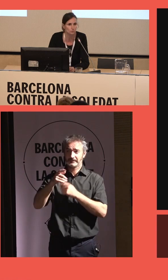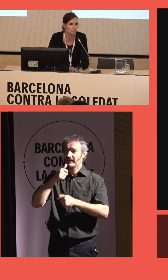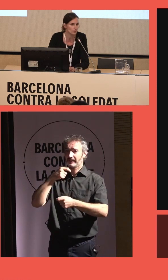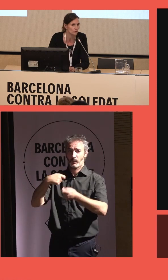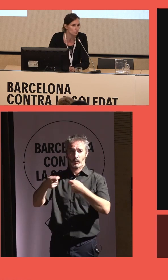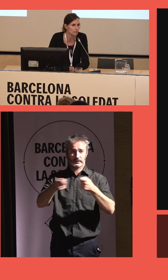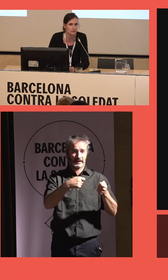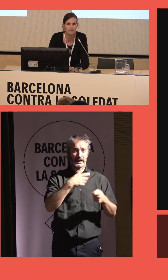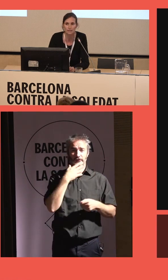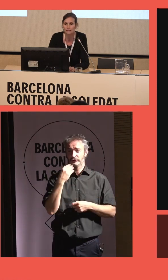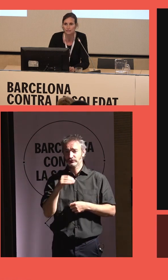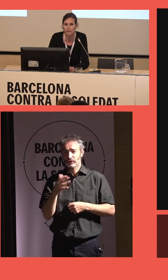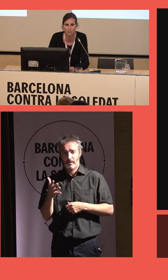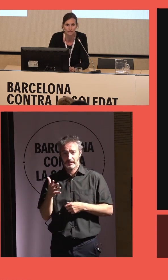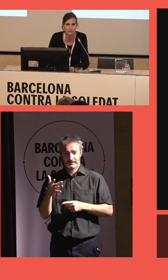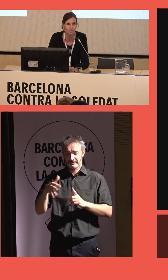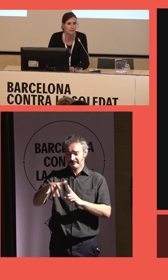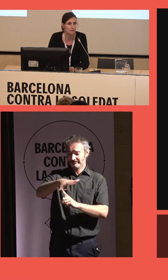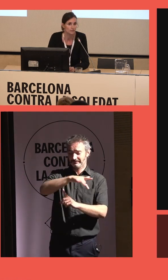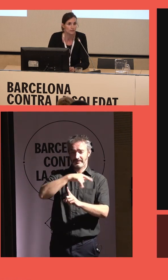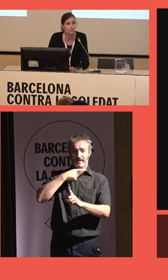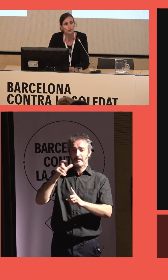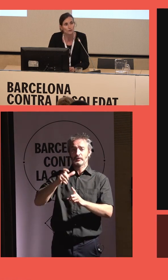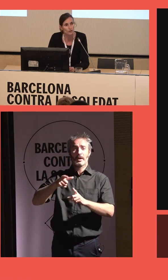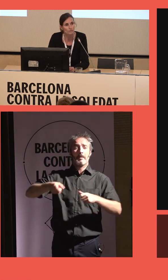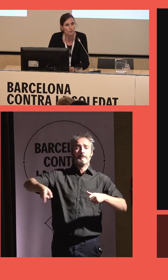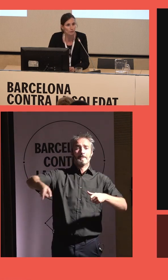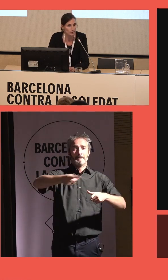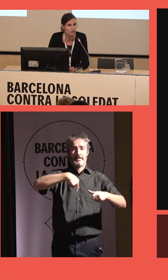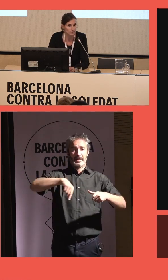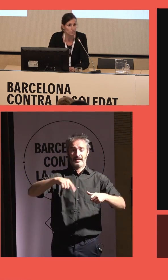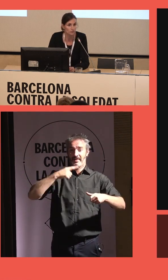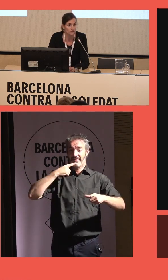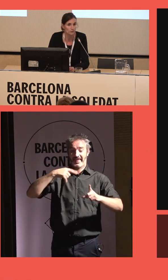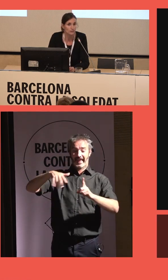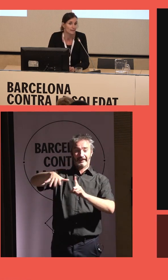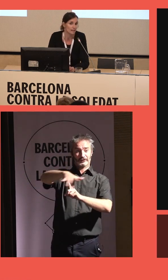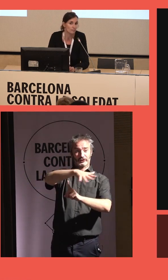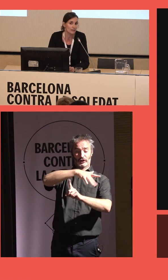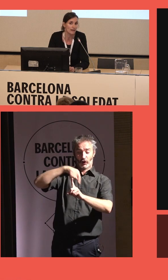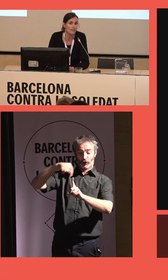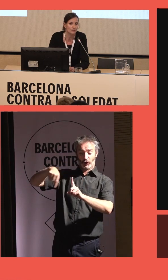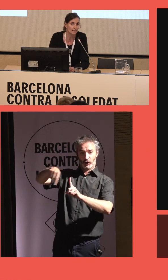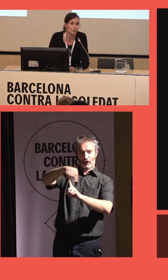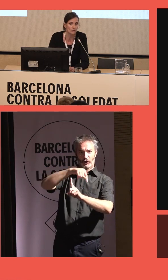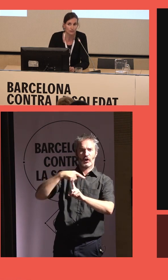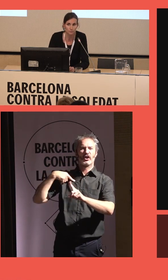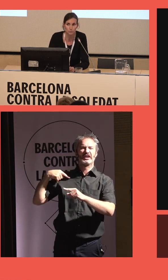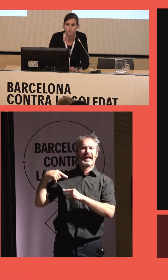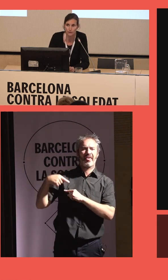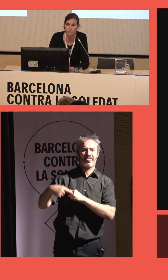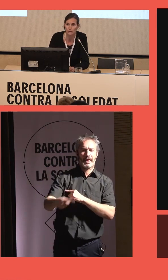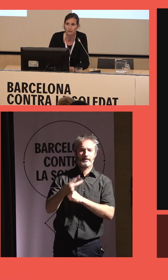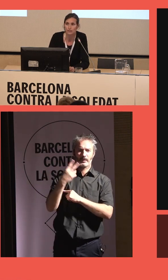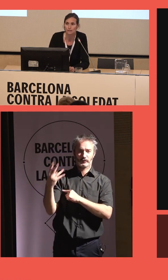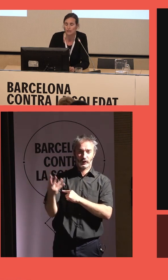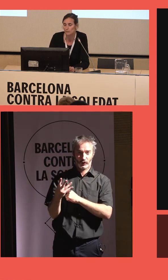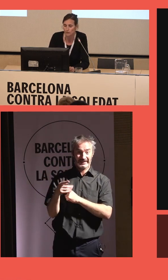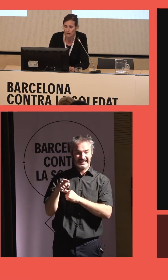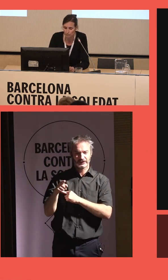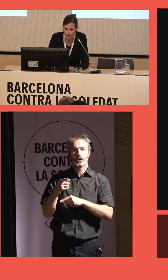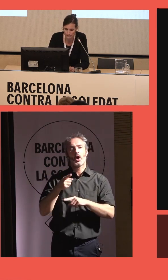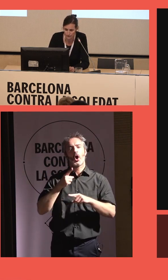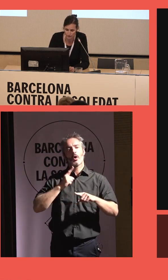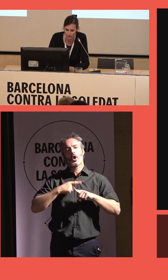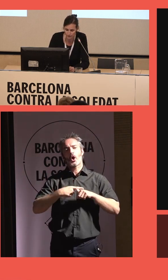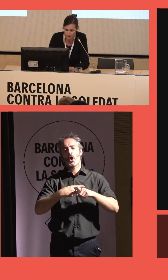comerços són els joves la gent que està a la plaça tot allò que forma part del seu entorn realment ha de ser corresponsable de la